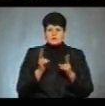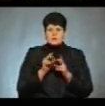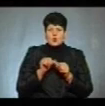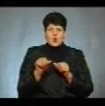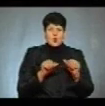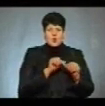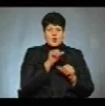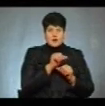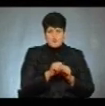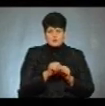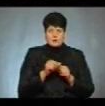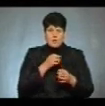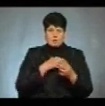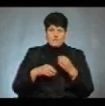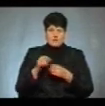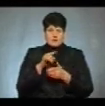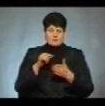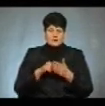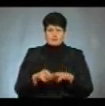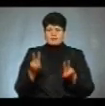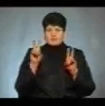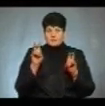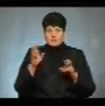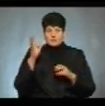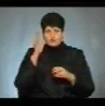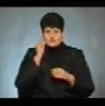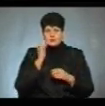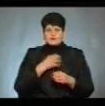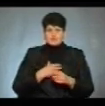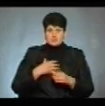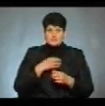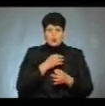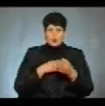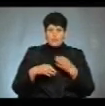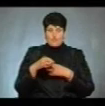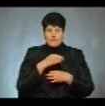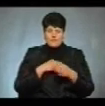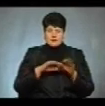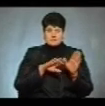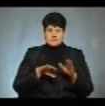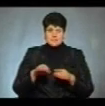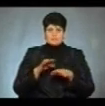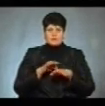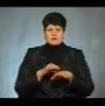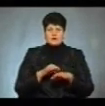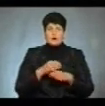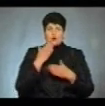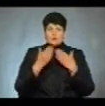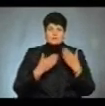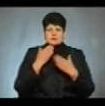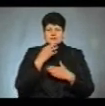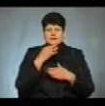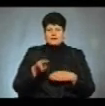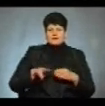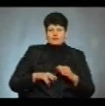обговорення питань щодо дебатів. Теми, які виборці вважають найбільш важливими для обговорення під час дебатів, після проведення соцопитування назвала директорка фонду